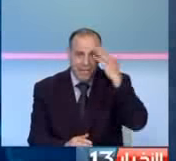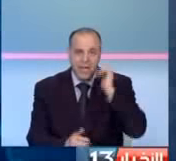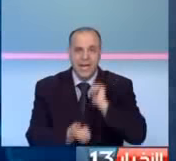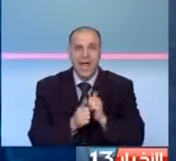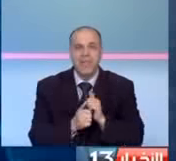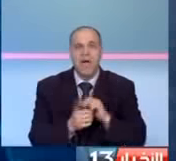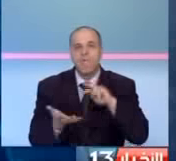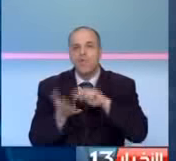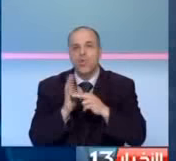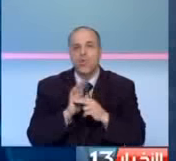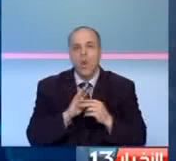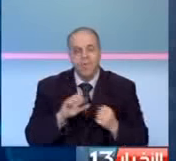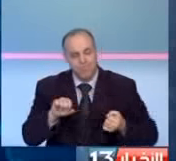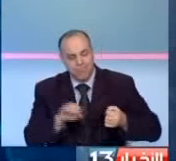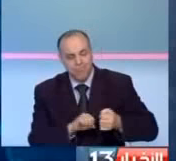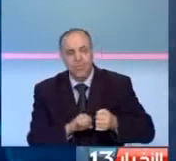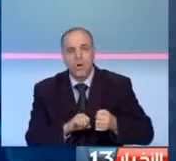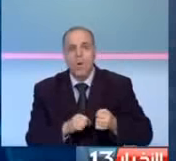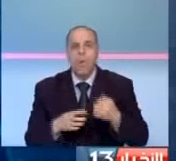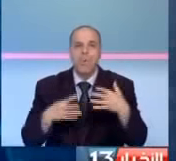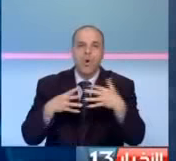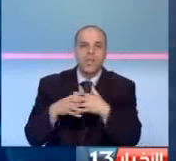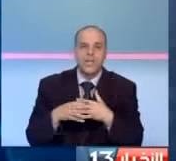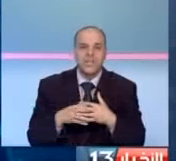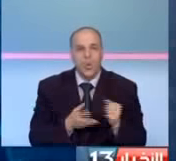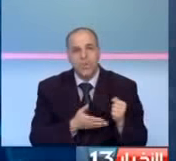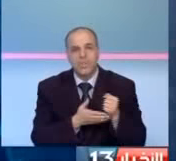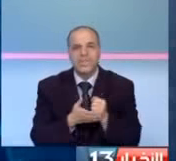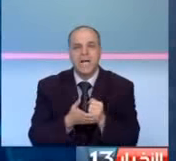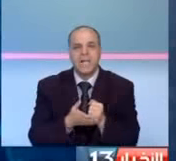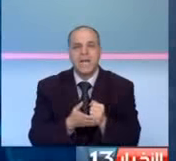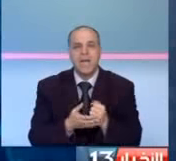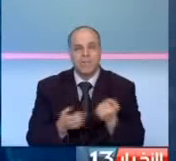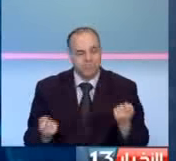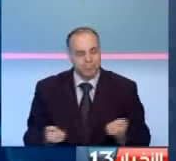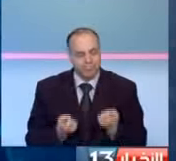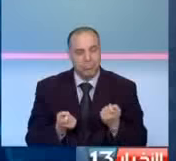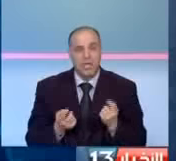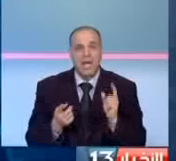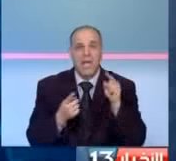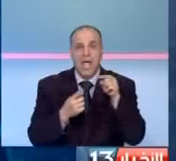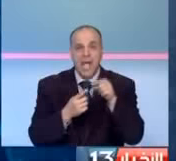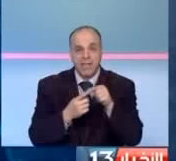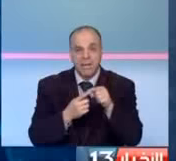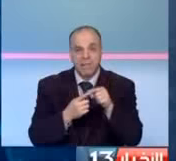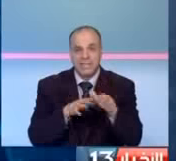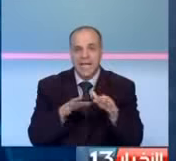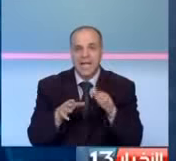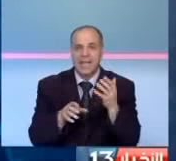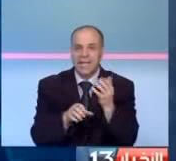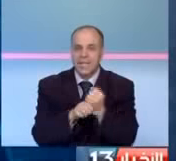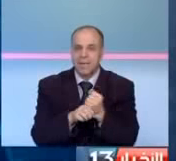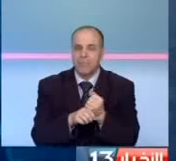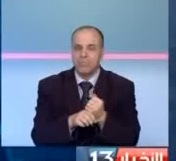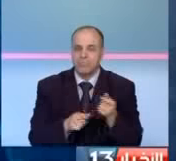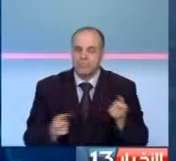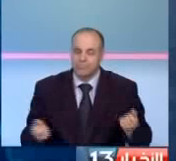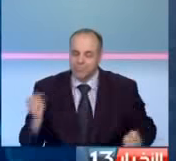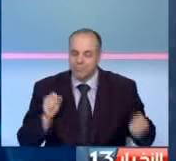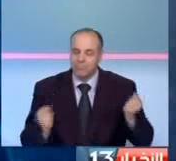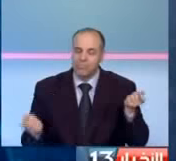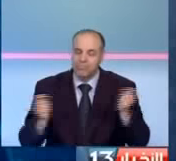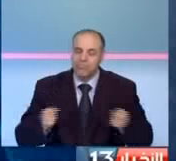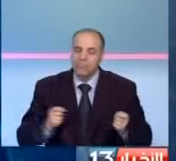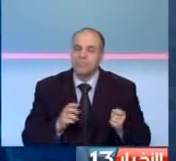التعريف برياضة فنون القتال المختلط والتشجيع على ممارستها هدف سعى إلى تحقيقه منظم